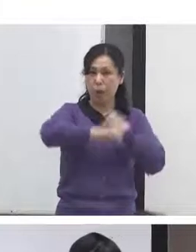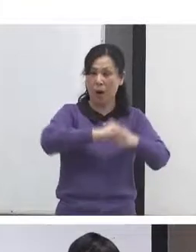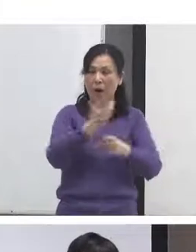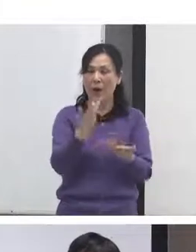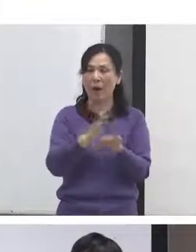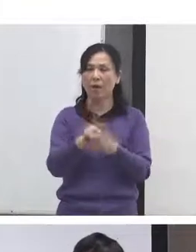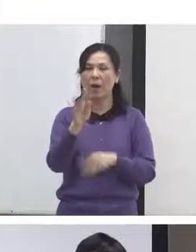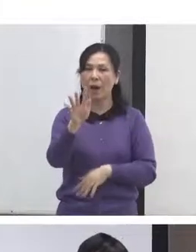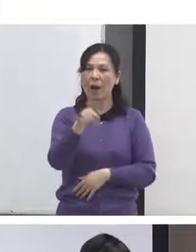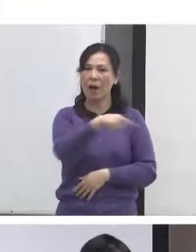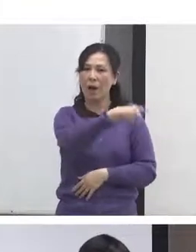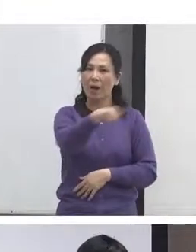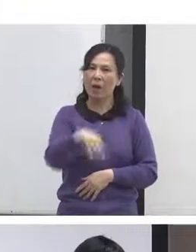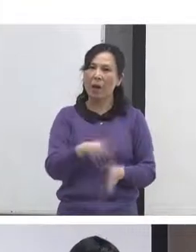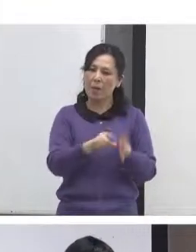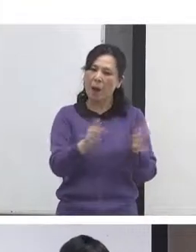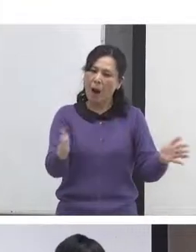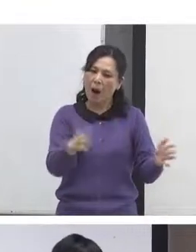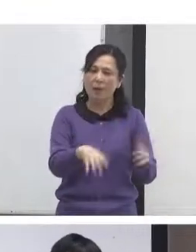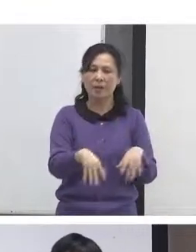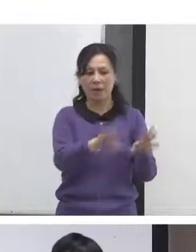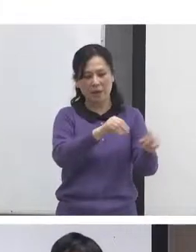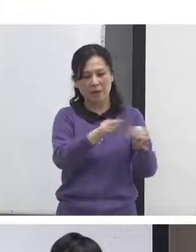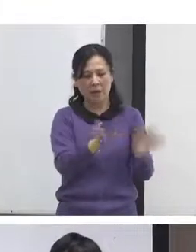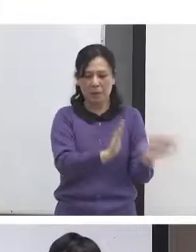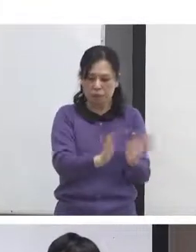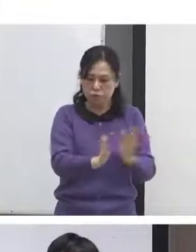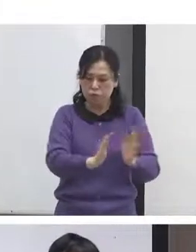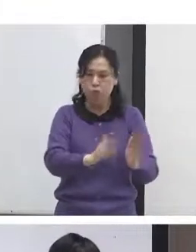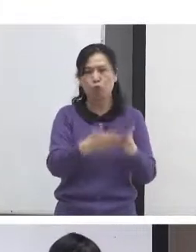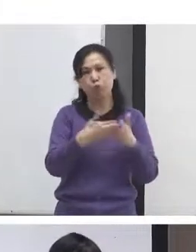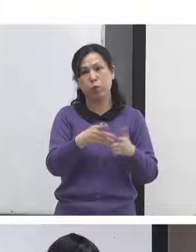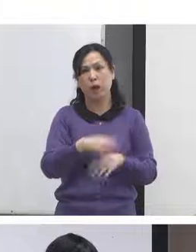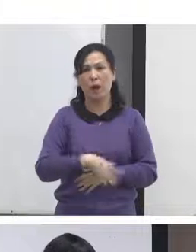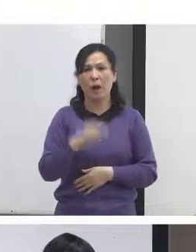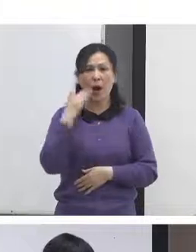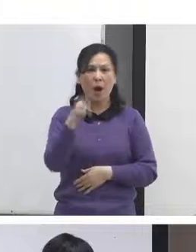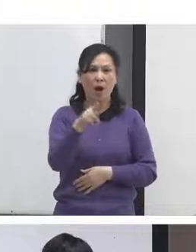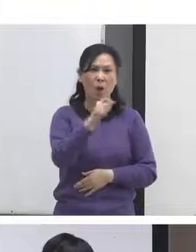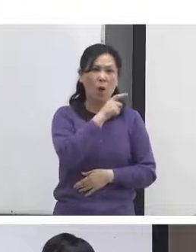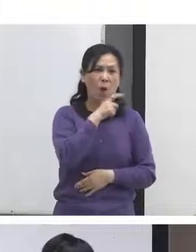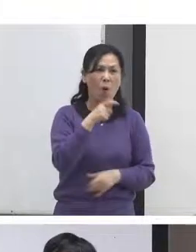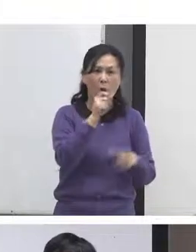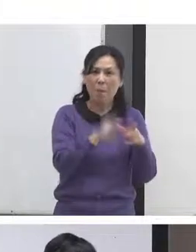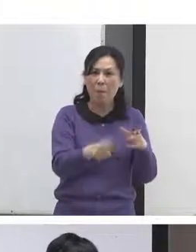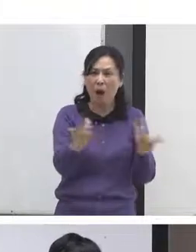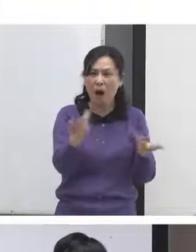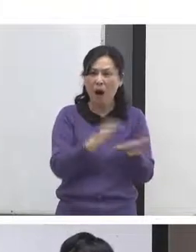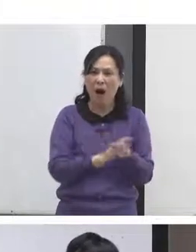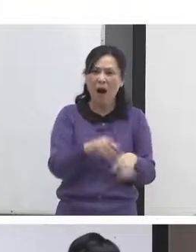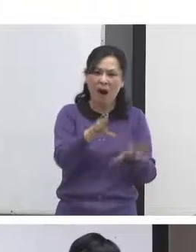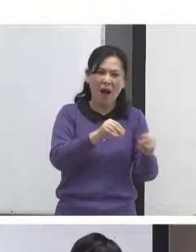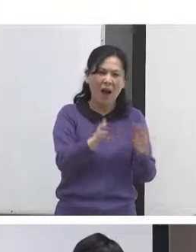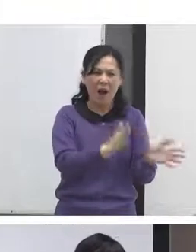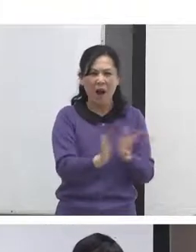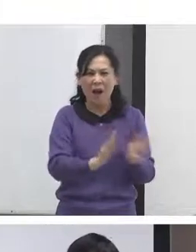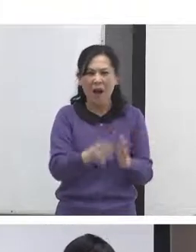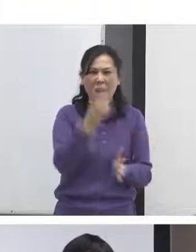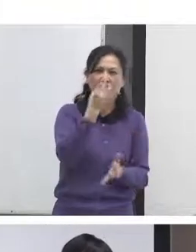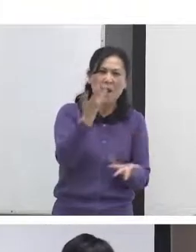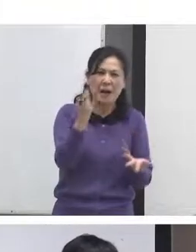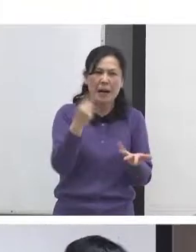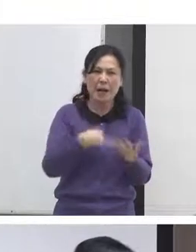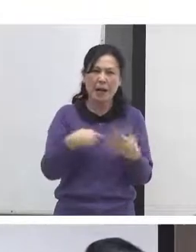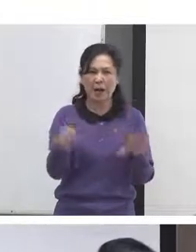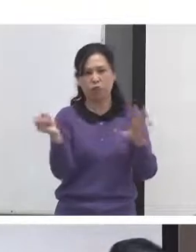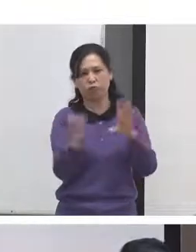商需要非常非常多的时间来做资料清理。那甚至很多厂商没办法做好资料清理，他就把不好的资料就跟着丢上去了，所以资讯系统里面也有不